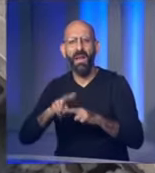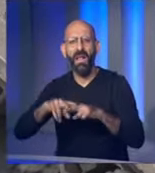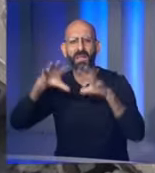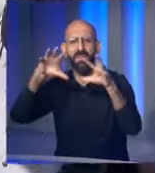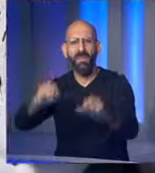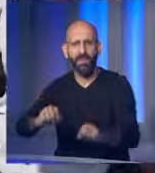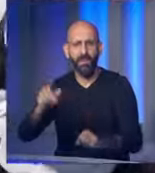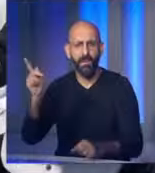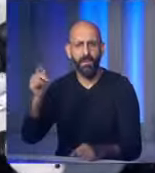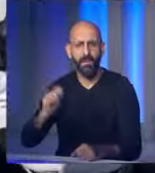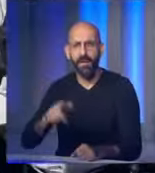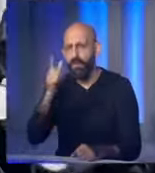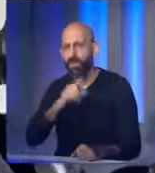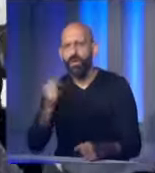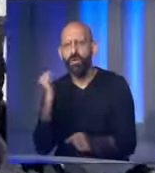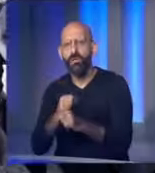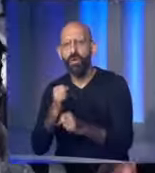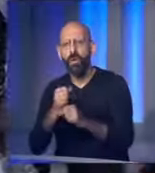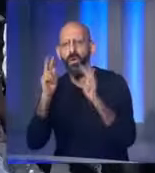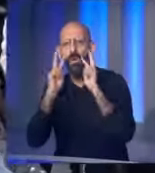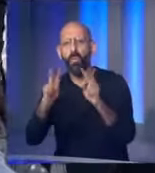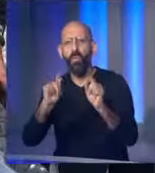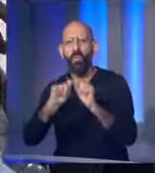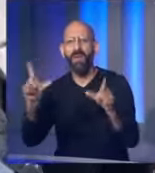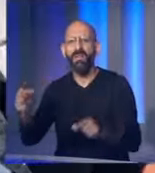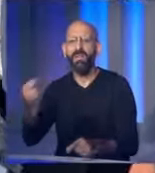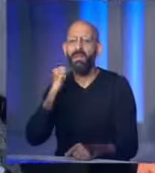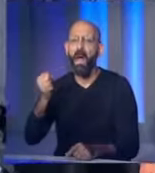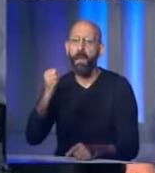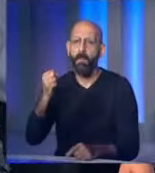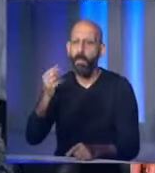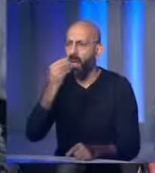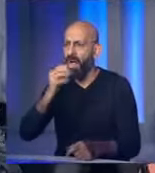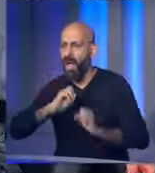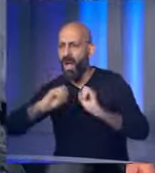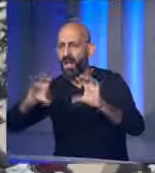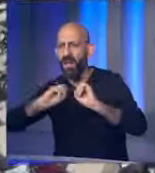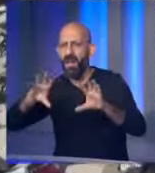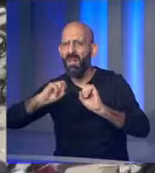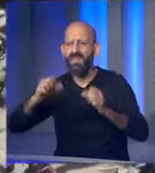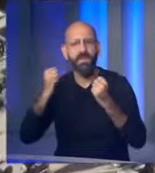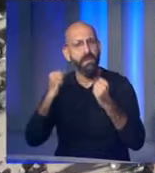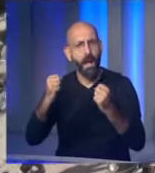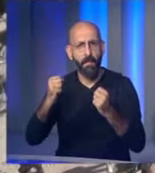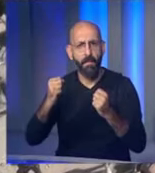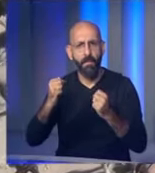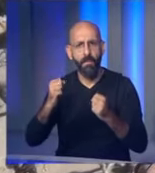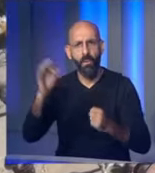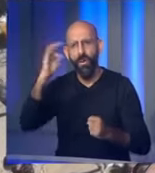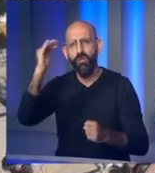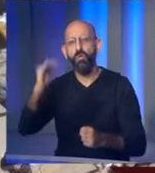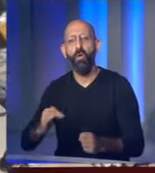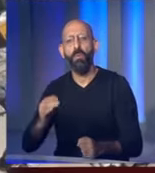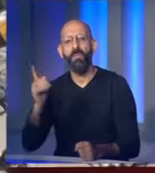في مناطق سيطره جيش العدو الاسرائيلي مؤكده ان اعمال النهب اصبحت العائق الاكبر امام توزيع